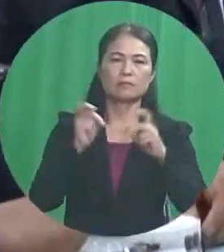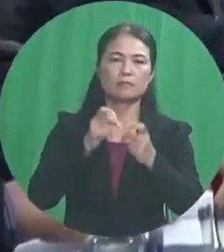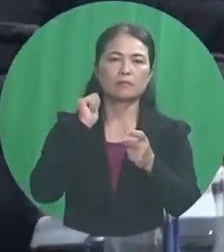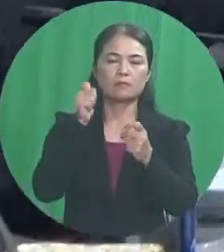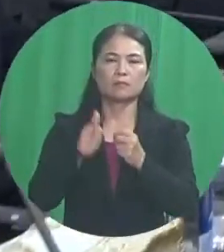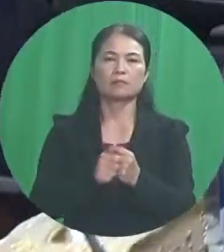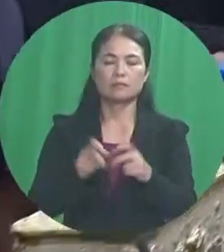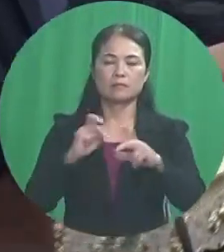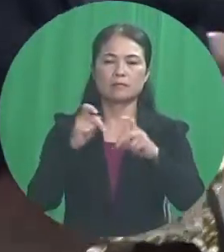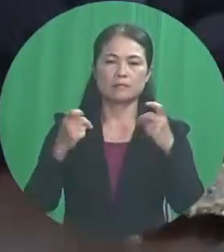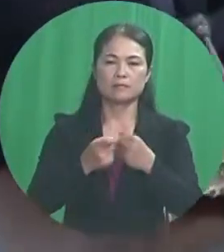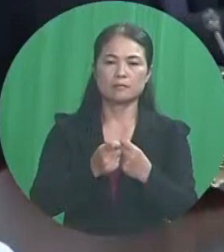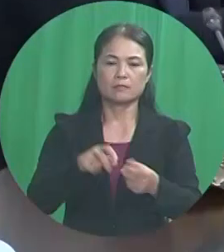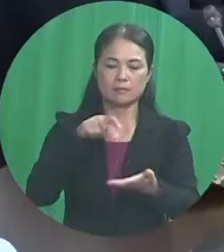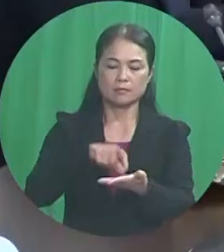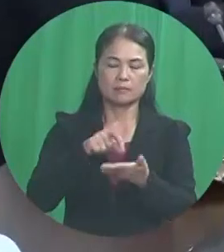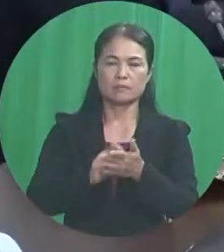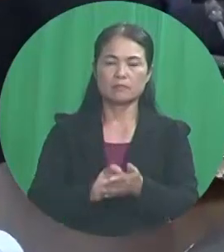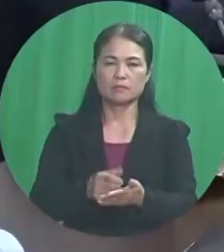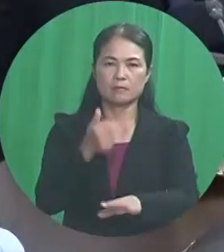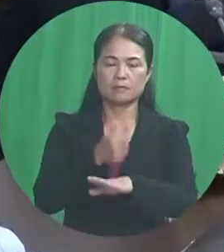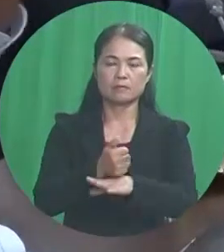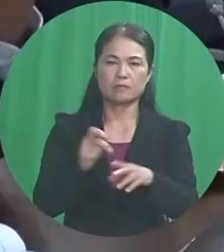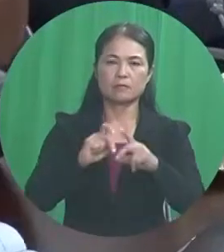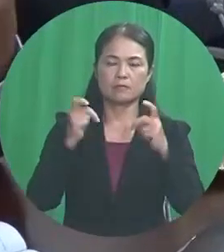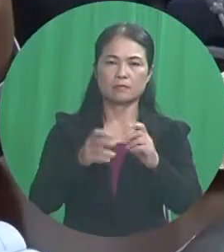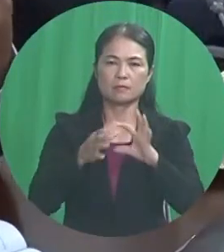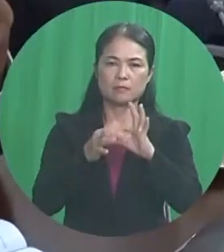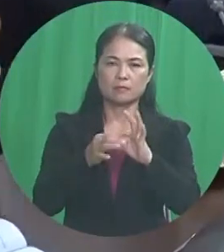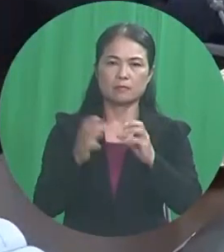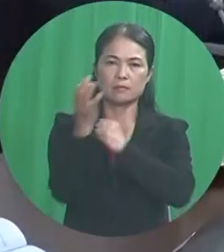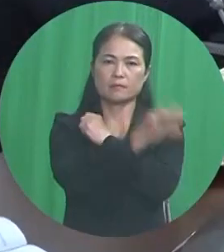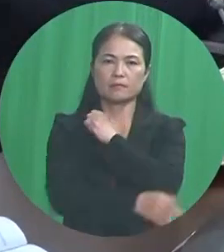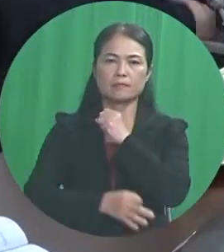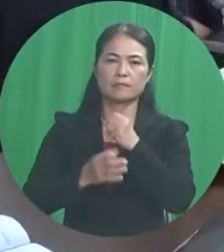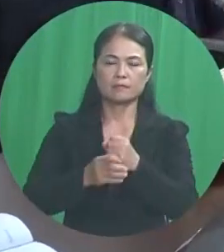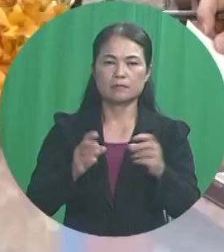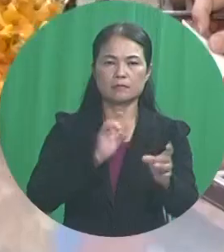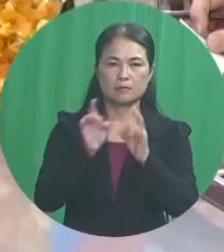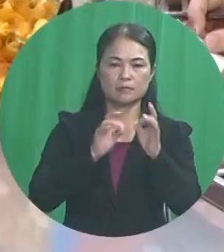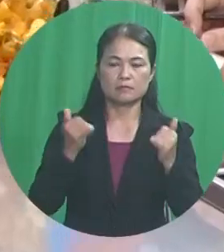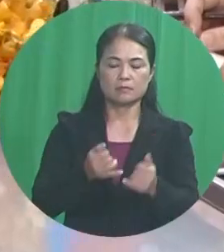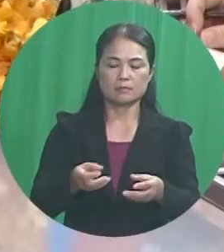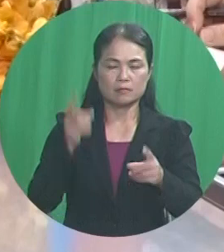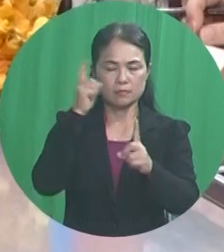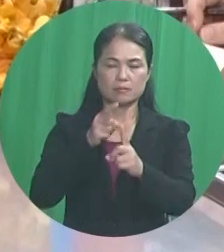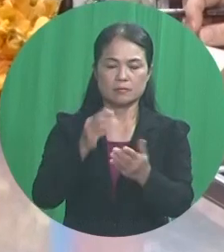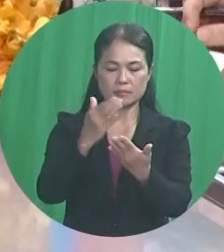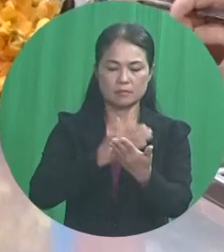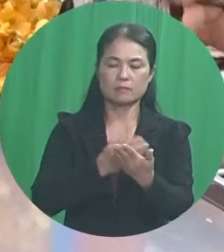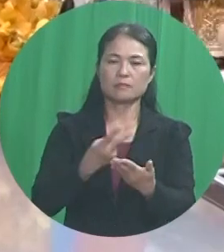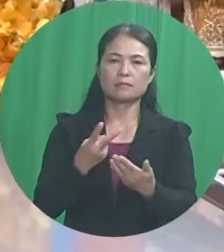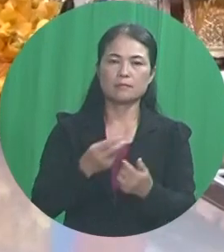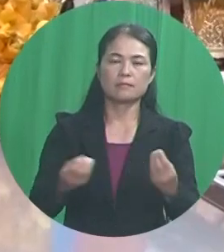ចិន្ត្រៃយ៍នៃគណៈកម្មាធិការកណ្ដាលនិងជាប្រធានគណៈតាក់ទងបរទេសកិច្ចពិភាក្សាបានផ្ដោតលើប្រធានបទទ្វេ